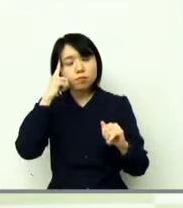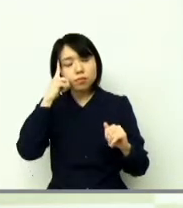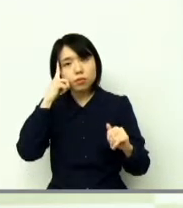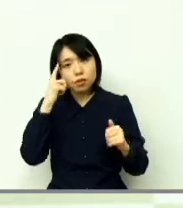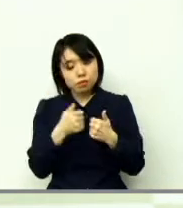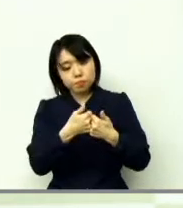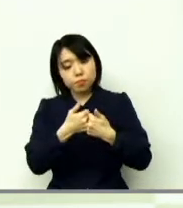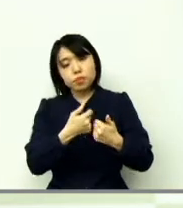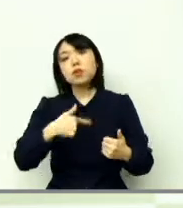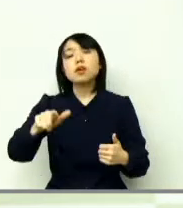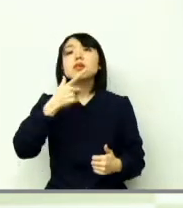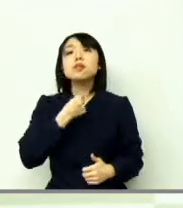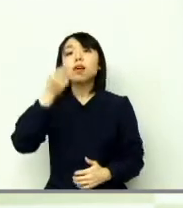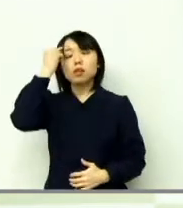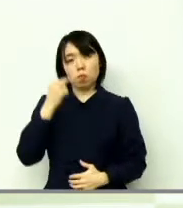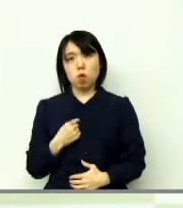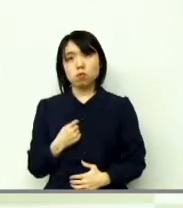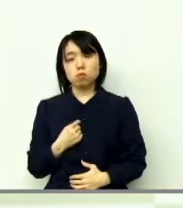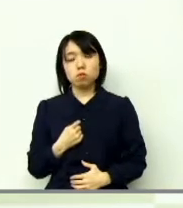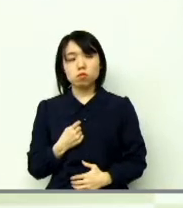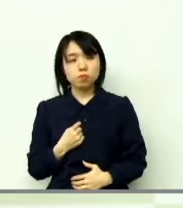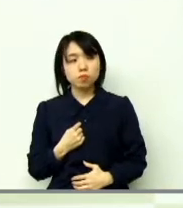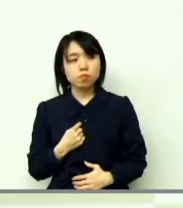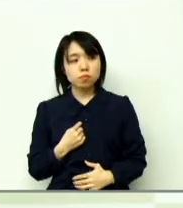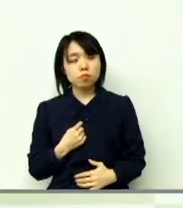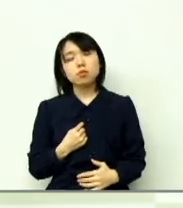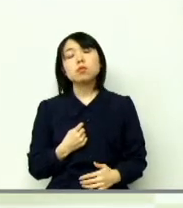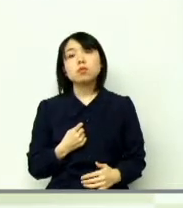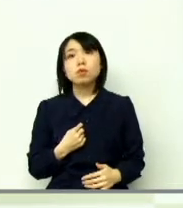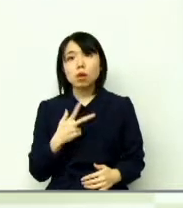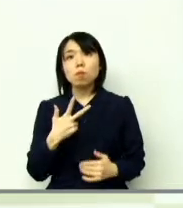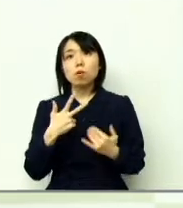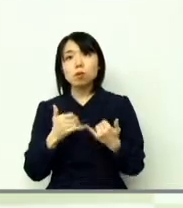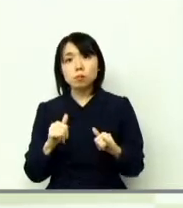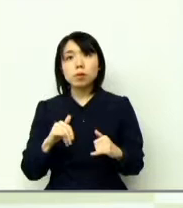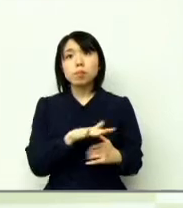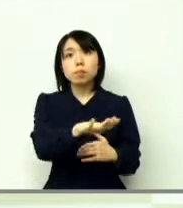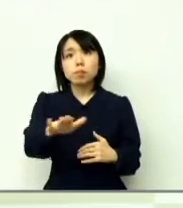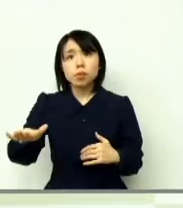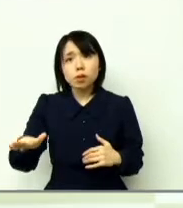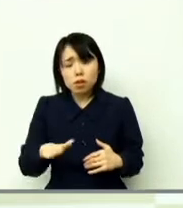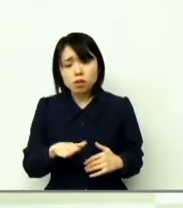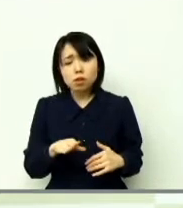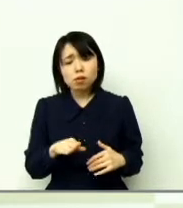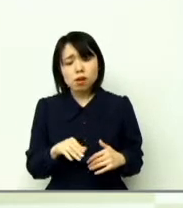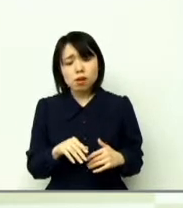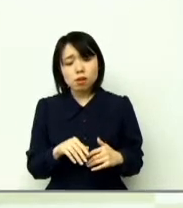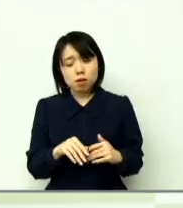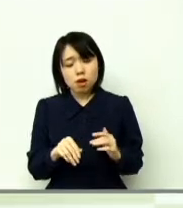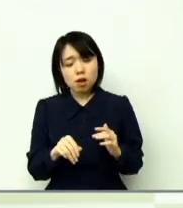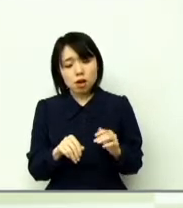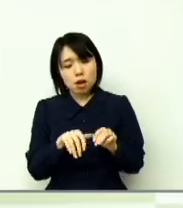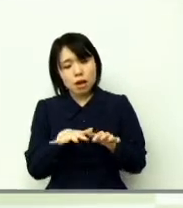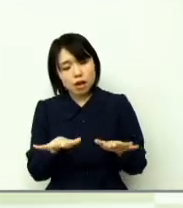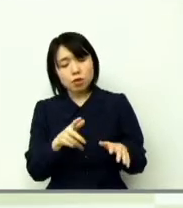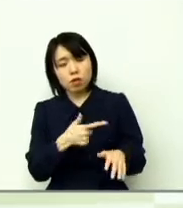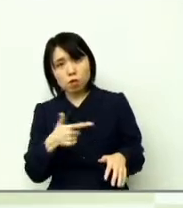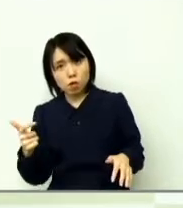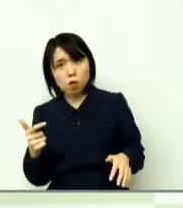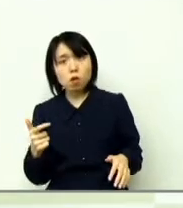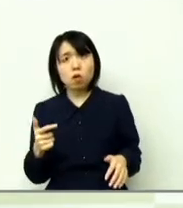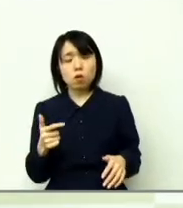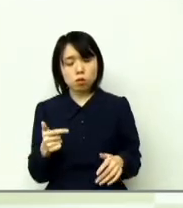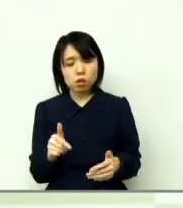少し猶予の期間もございますけれども、これかなり市民の皆さんにとっては非常に影響の大きいことになります